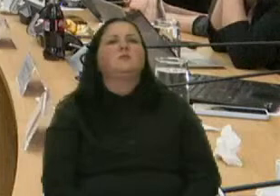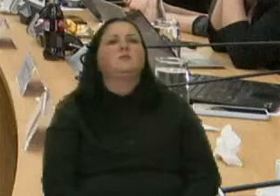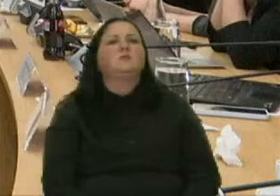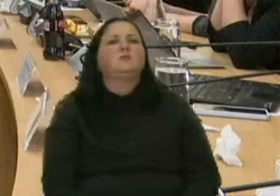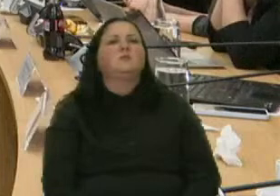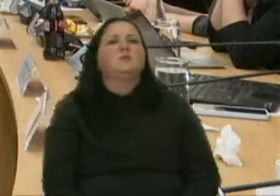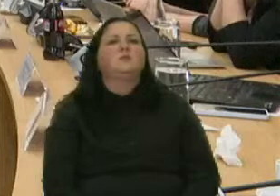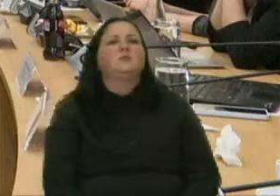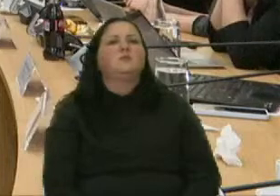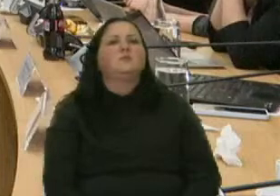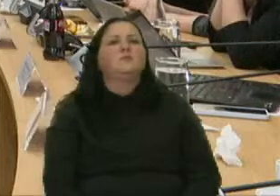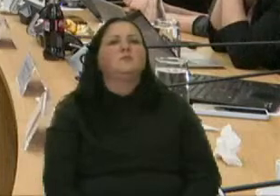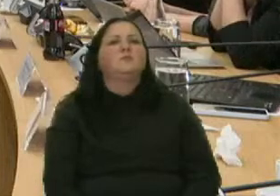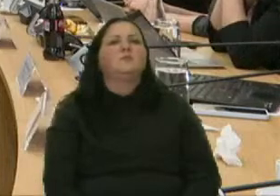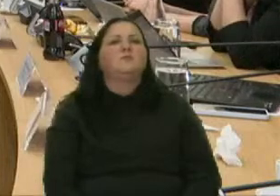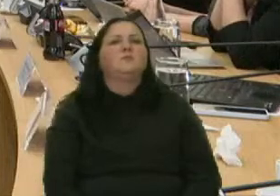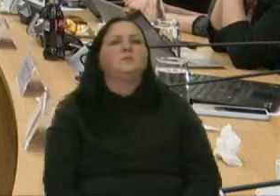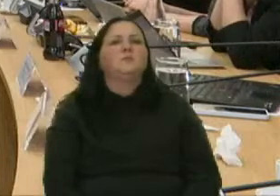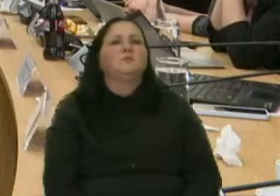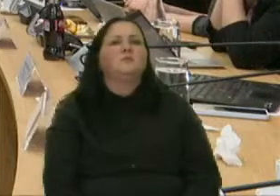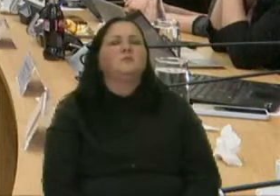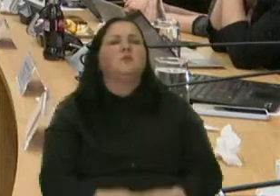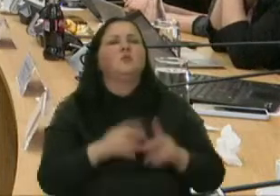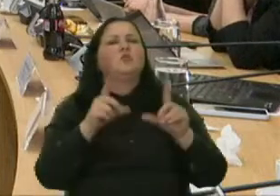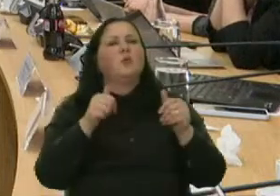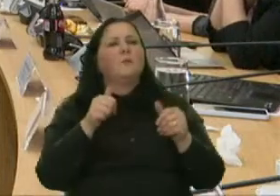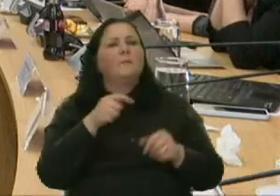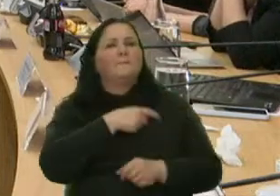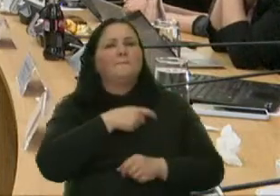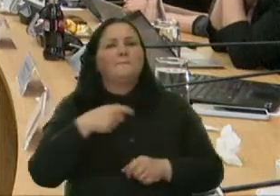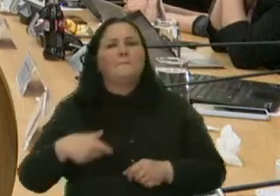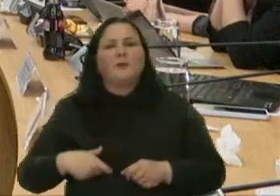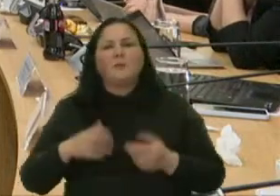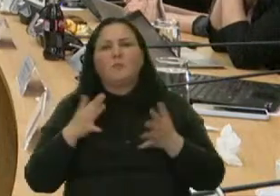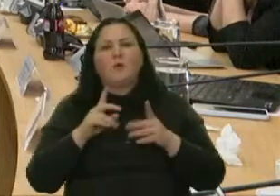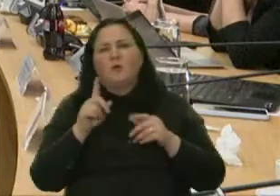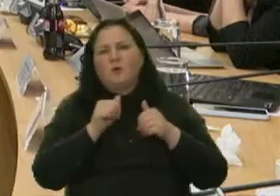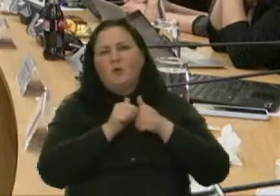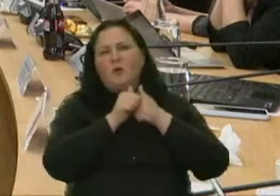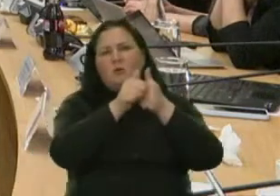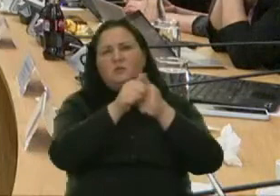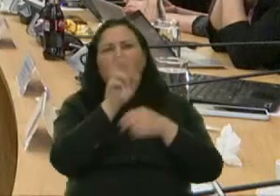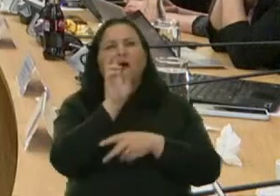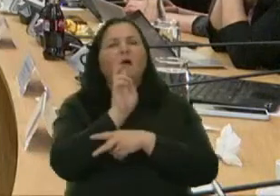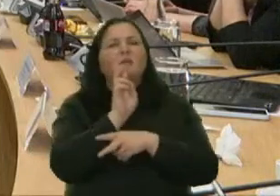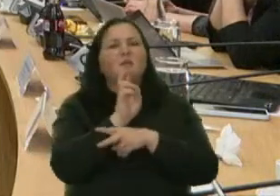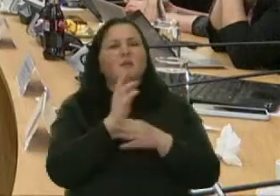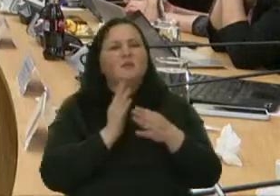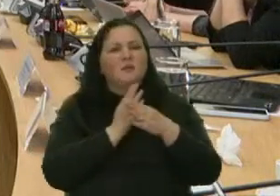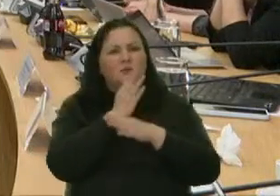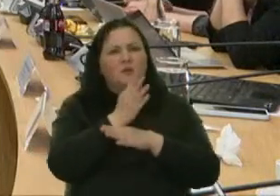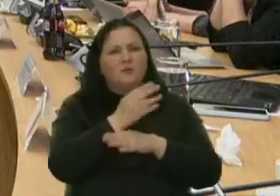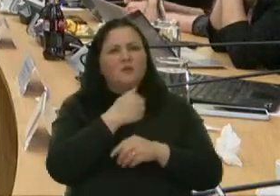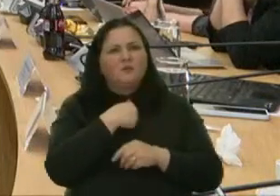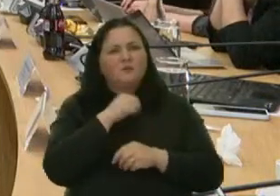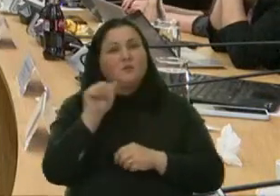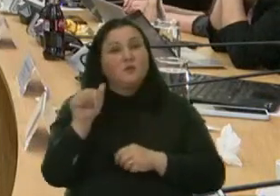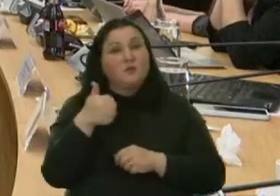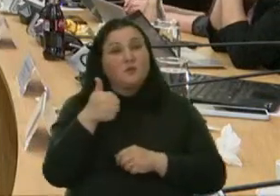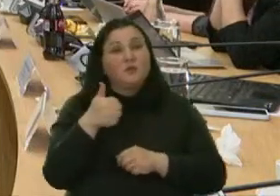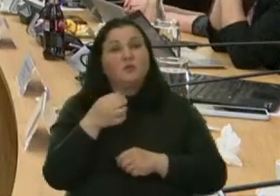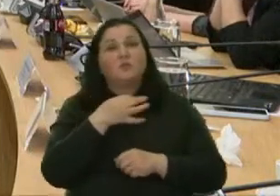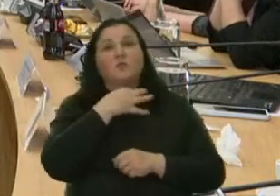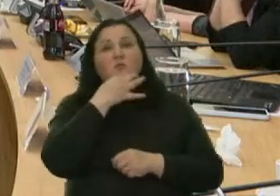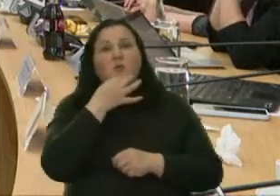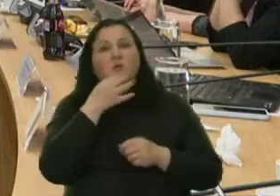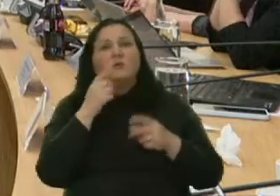vo cele trei amendamente ă domnule primar Probabil că nu ați urmărit cu atenție intervenția mea Deci o mai reau am spus că